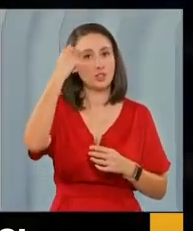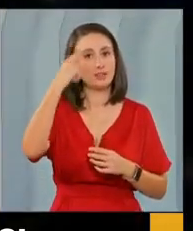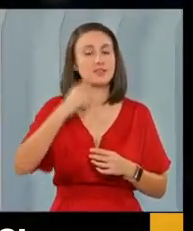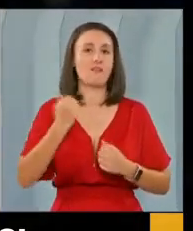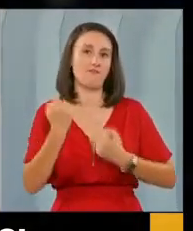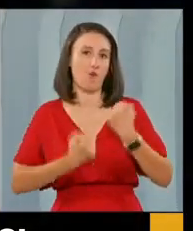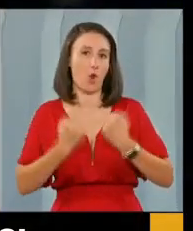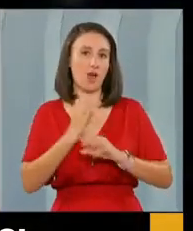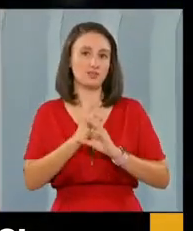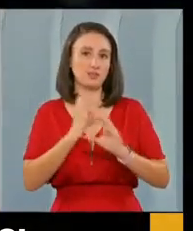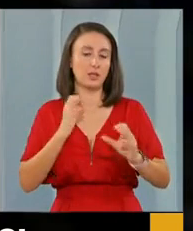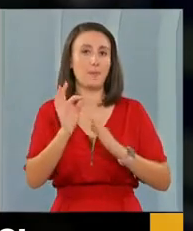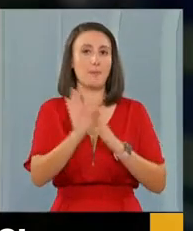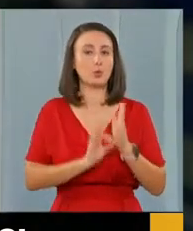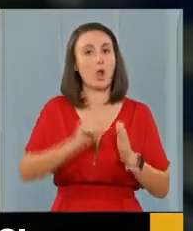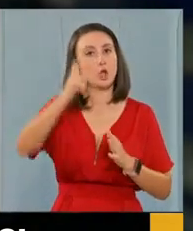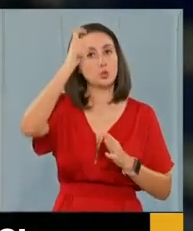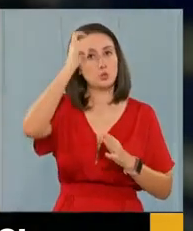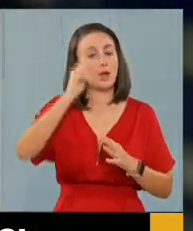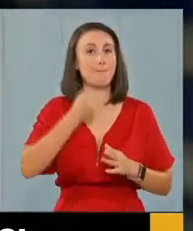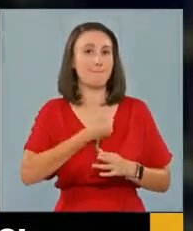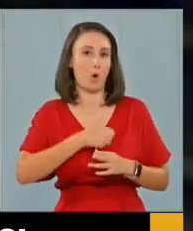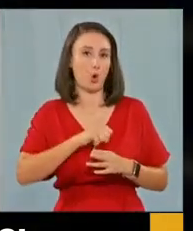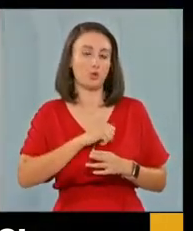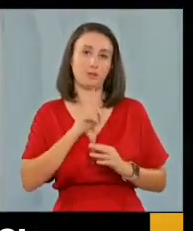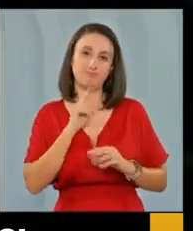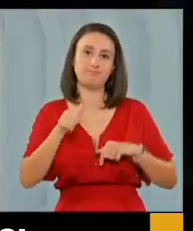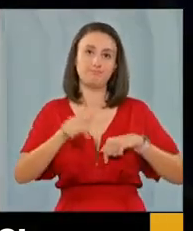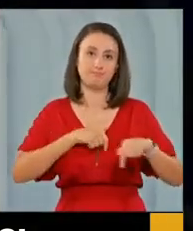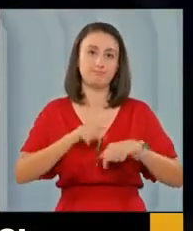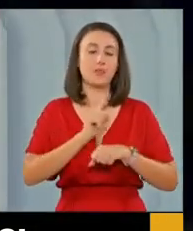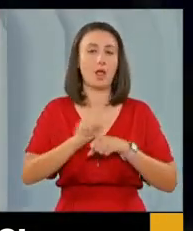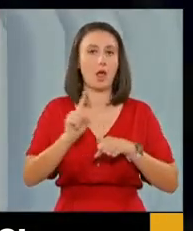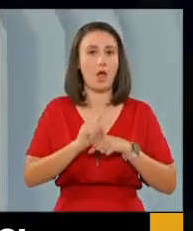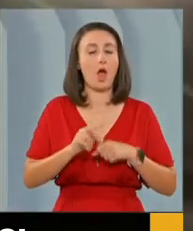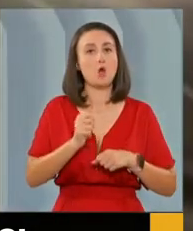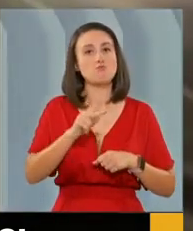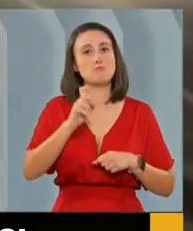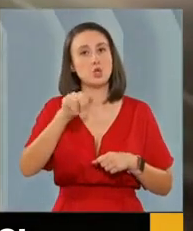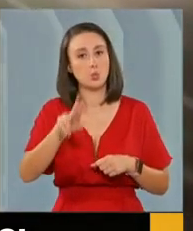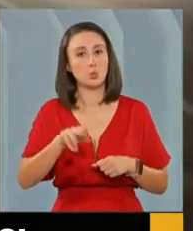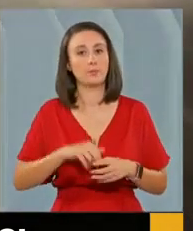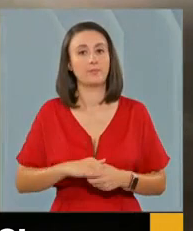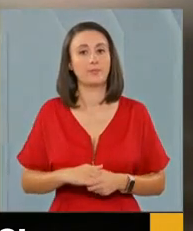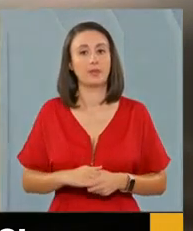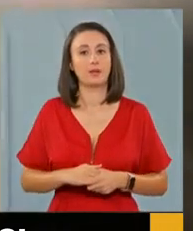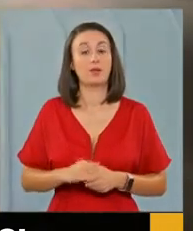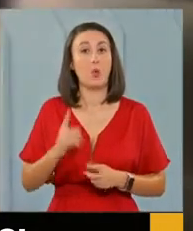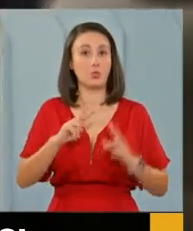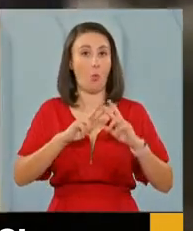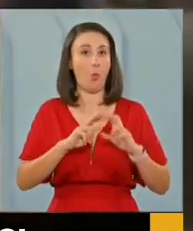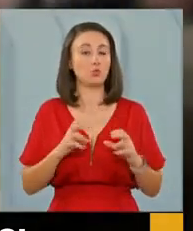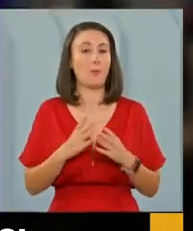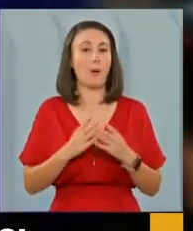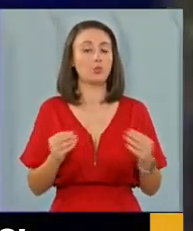volanul tirurilor înmatriculate în Turcia și Polonia transportau componente din aluminiu și veselă la Unica folosinta la un control